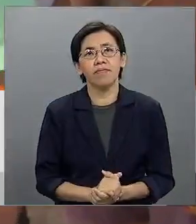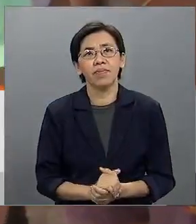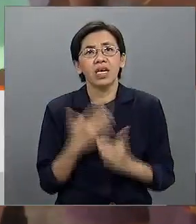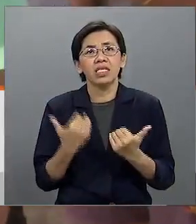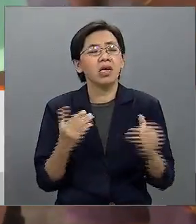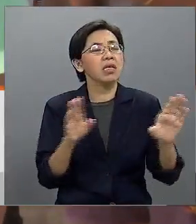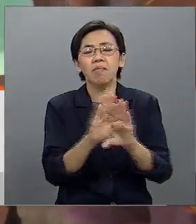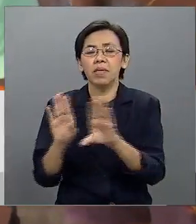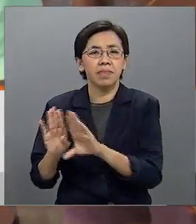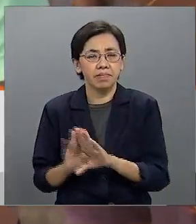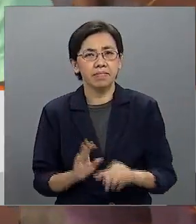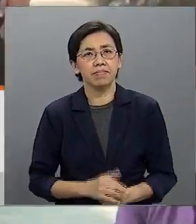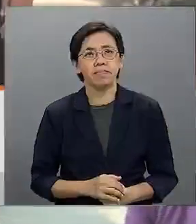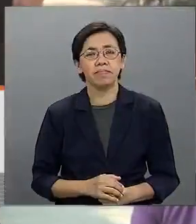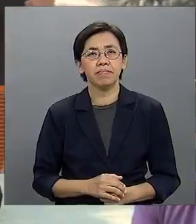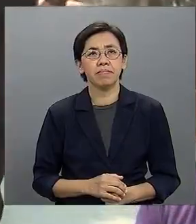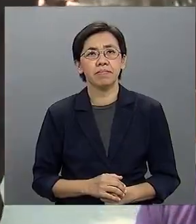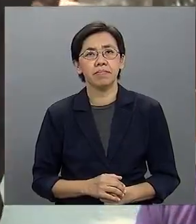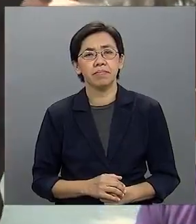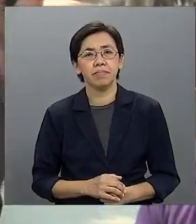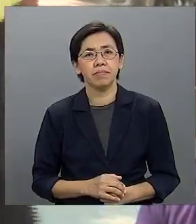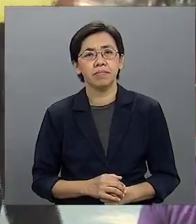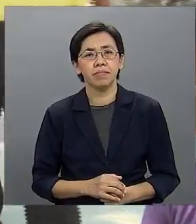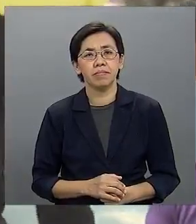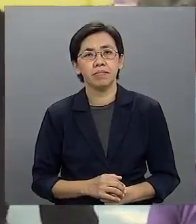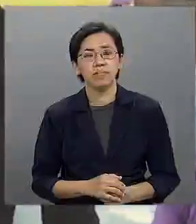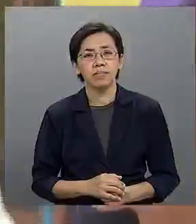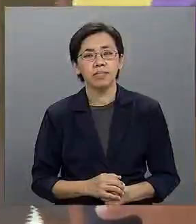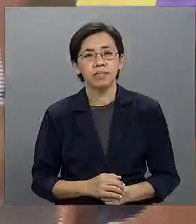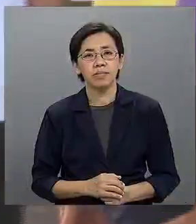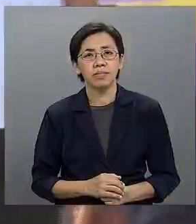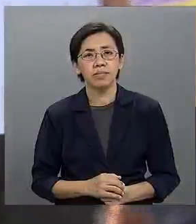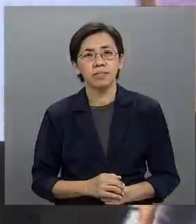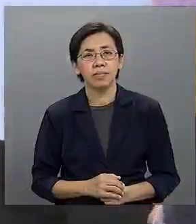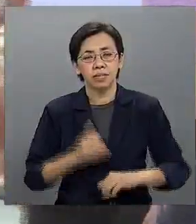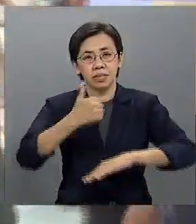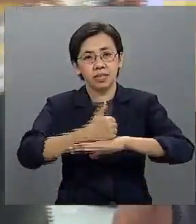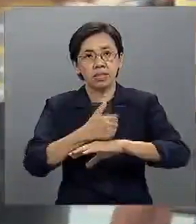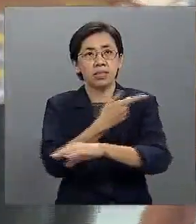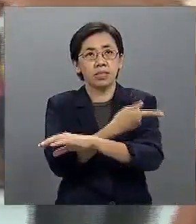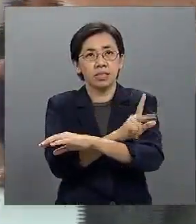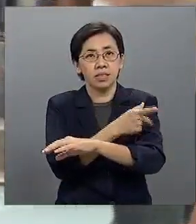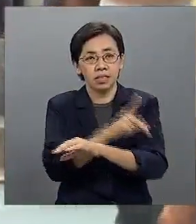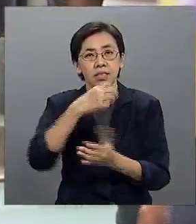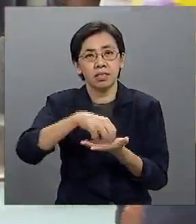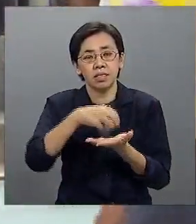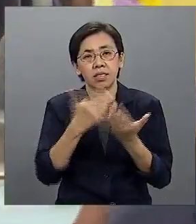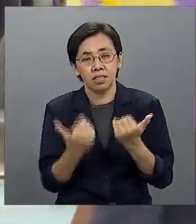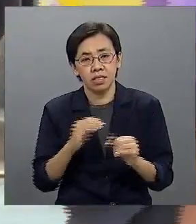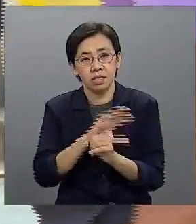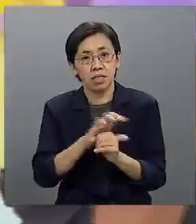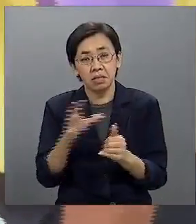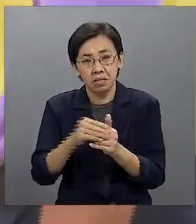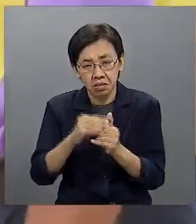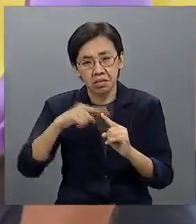เหมือนกันมีค่าเท่ากัน ขณะที่ผู้ว่าราชการจังหวัดภูเก็ตระบุว่าจำนวนผู้ติดเชื้ออาจจะเพิ่มขึ้นค่ะจาก